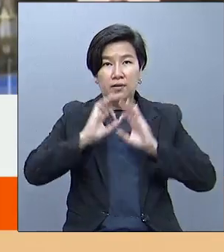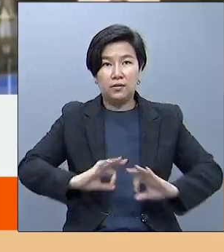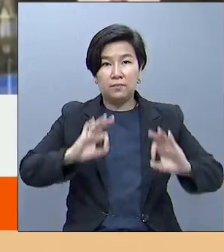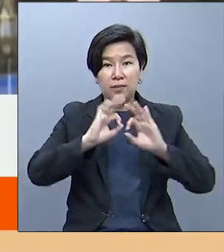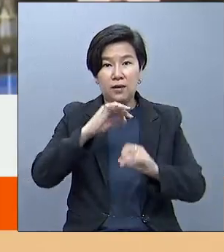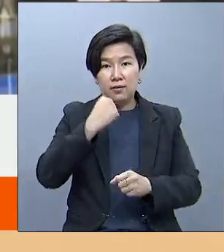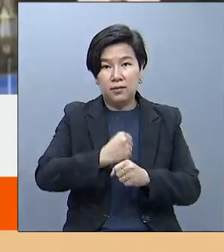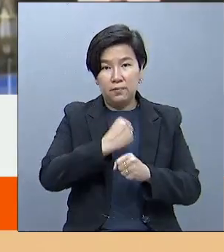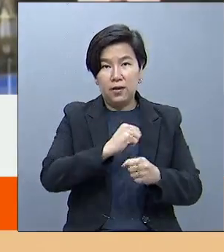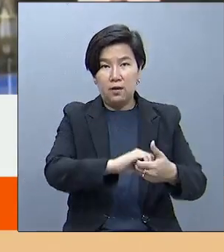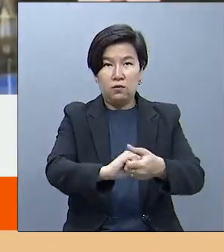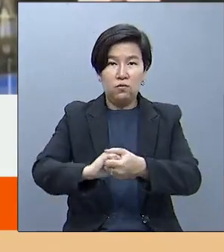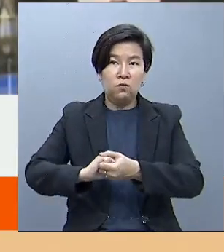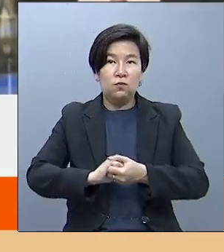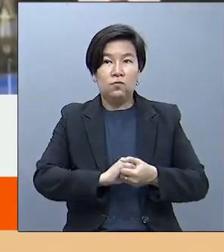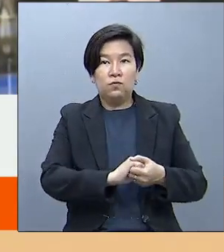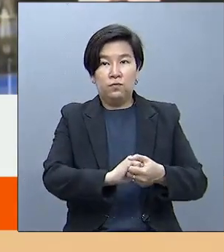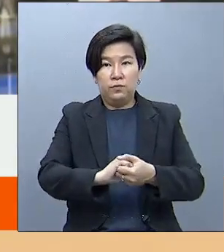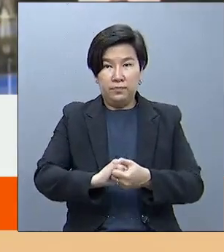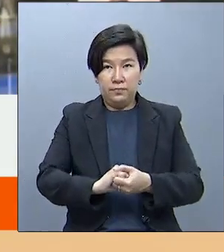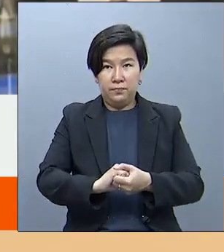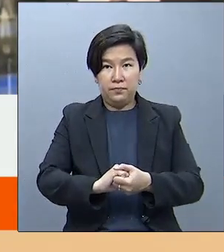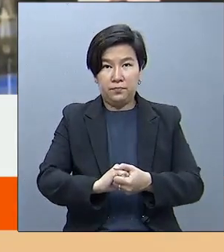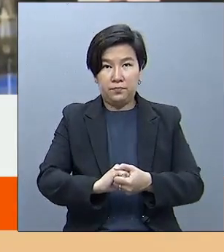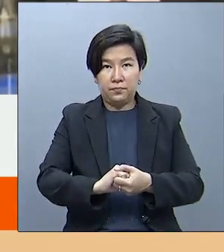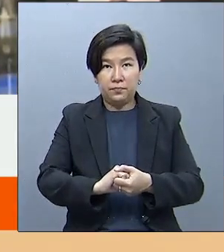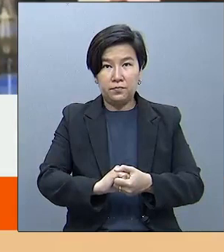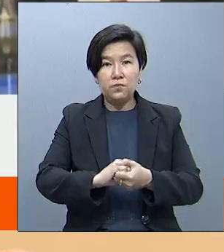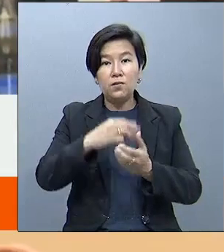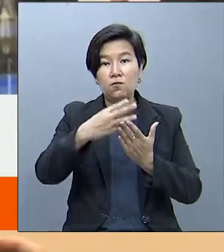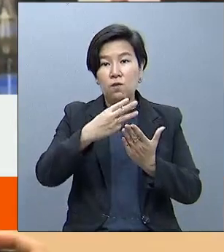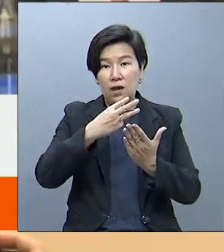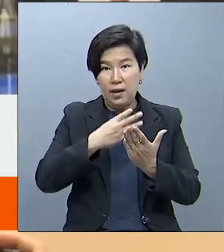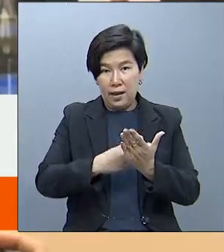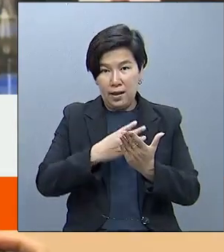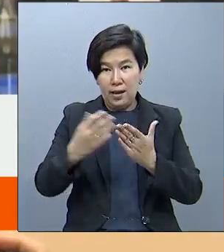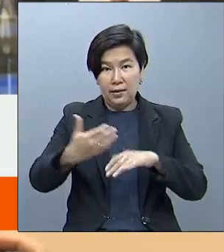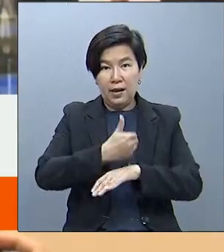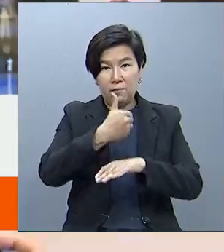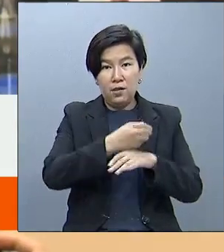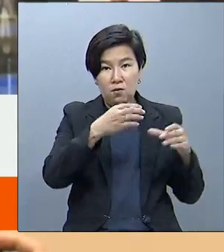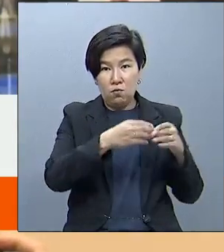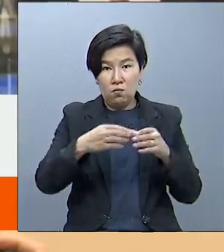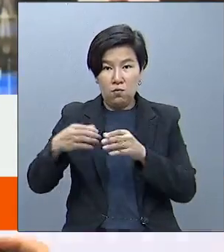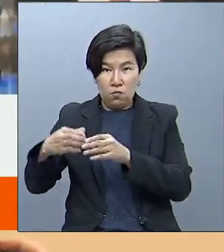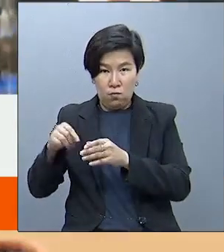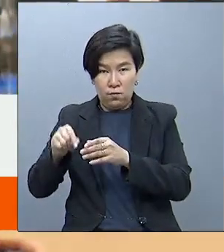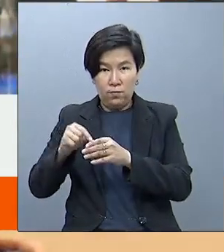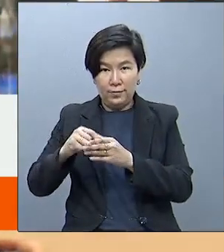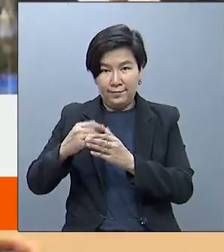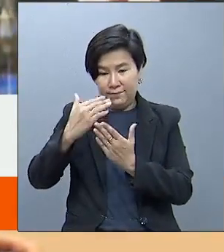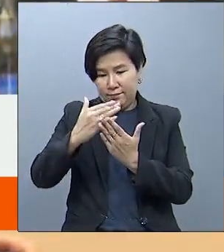มในการทำงานร่วมกันและวาระร่วมของทุกพรรคและจะแถลงต่อสาธารณช